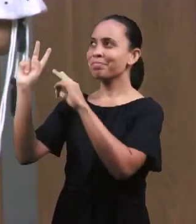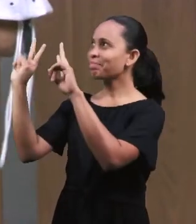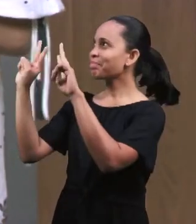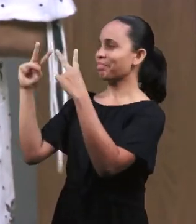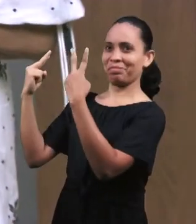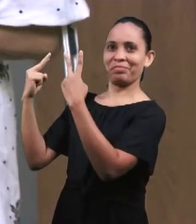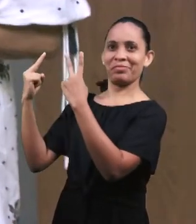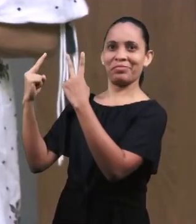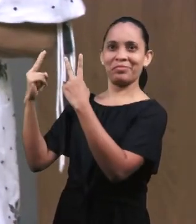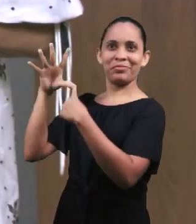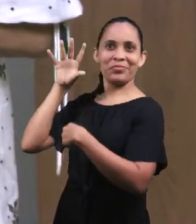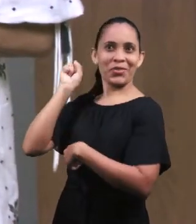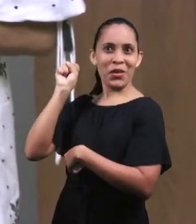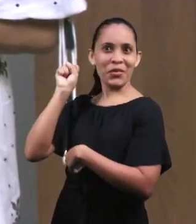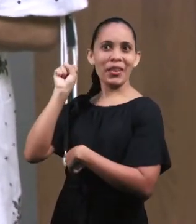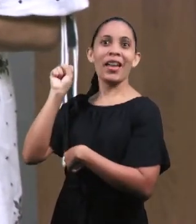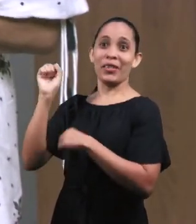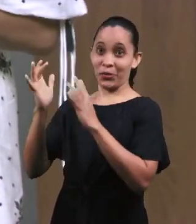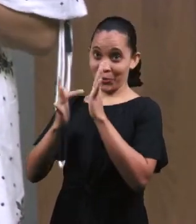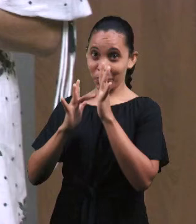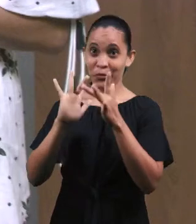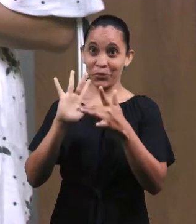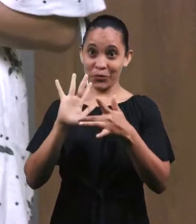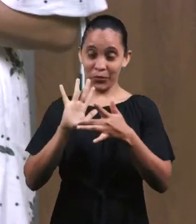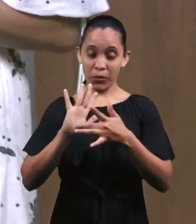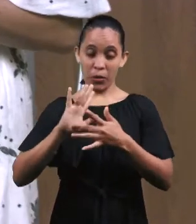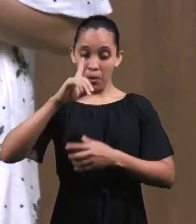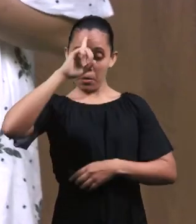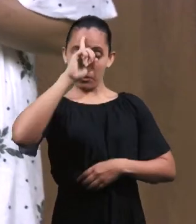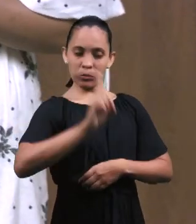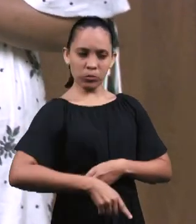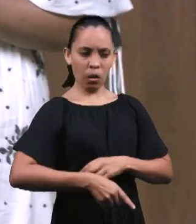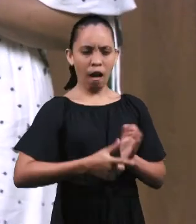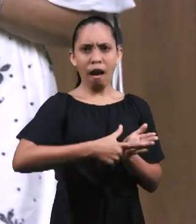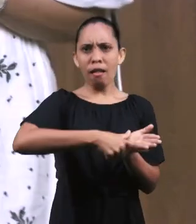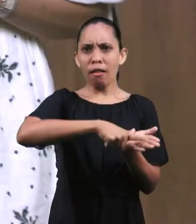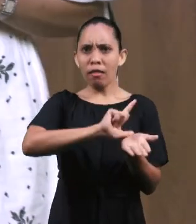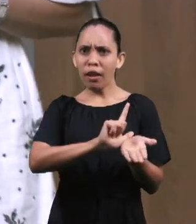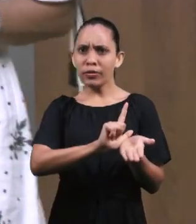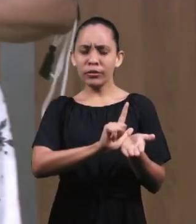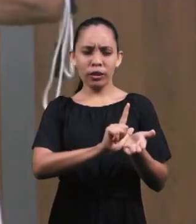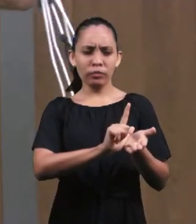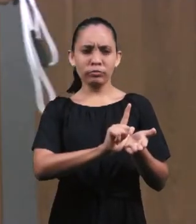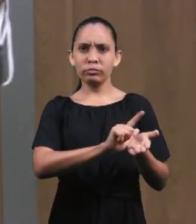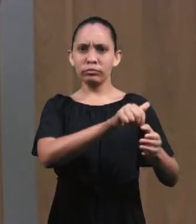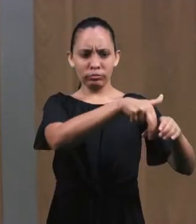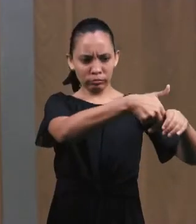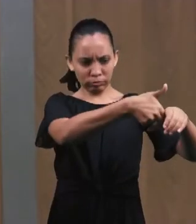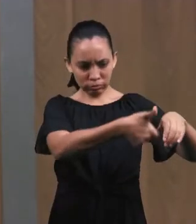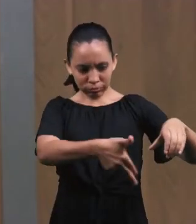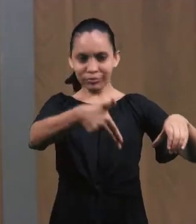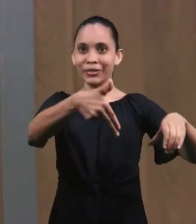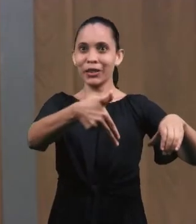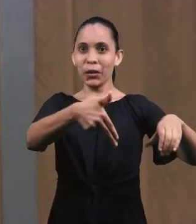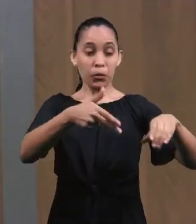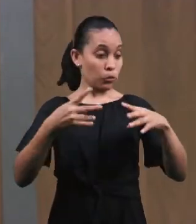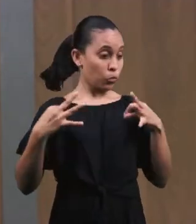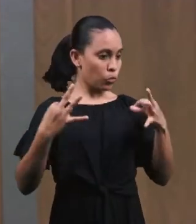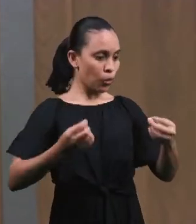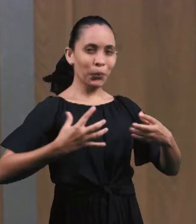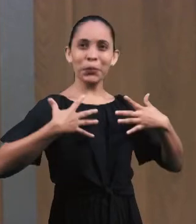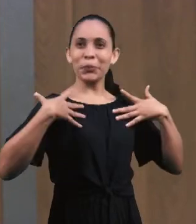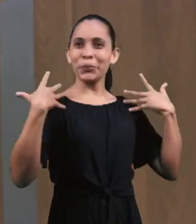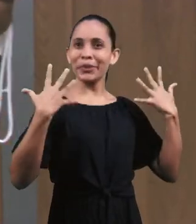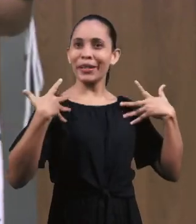l'extérieur. Jésus a crié, Lazare est sorti avec vivant, ressuscité. Quelle joie! Tous étaient